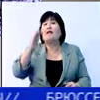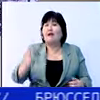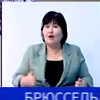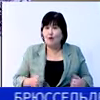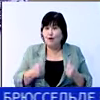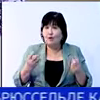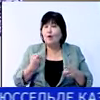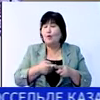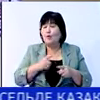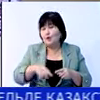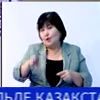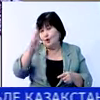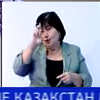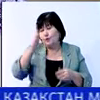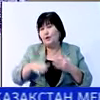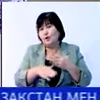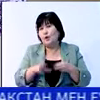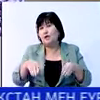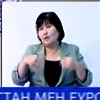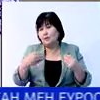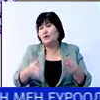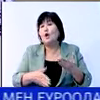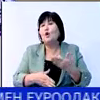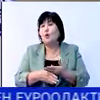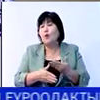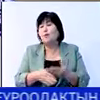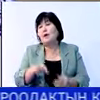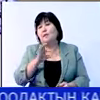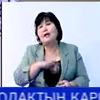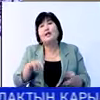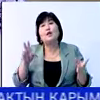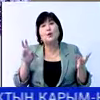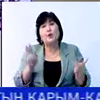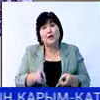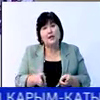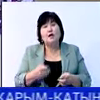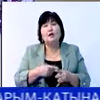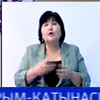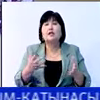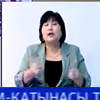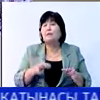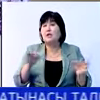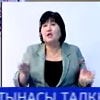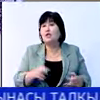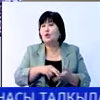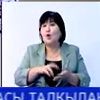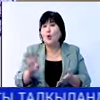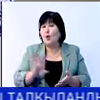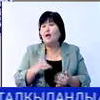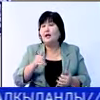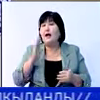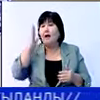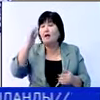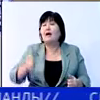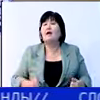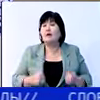керек. Осындай үкіметтің қолдап беріп жатырған көмектерін пайдалану керек. Соларды алып, еш нәрседен қорықпай, егер алдыға